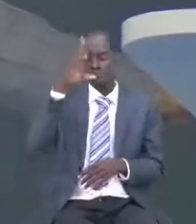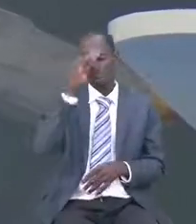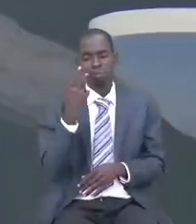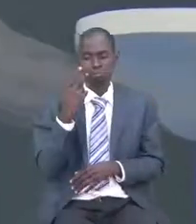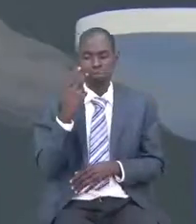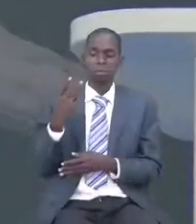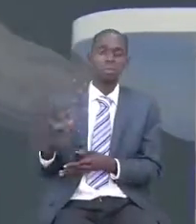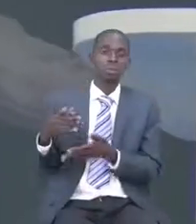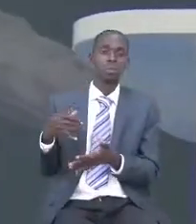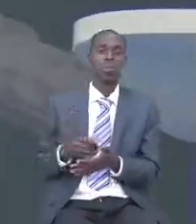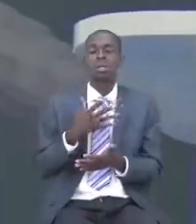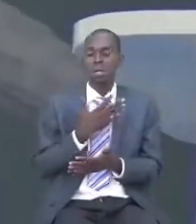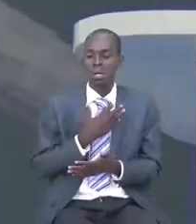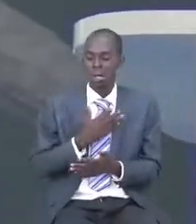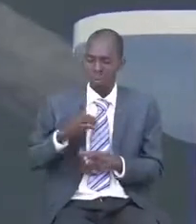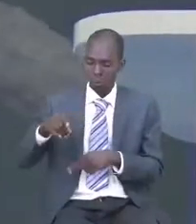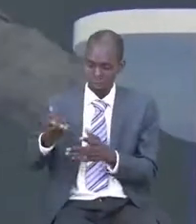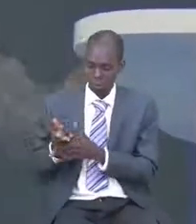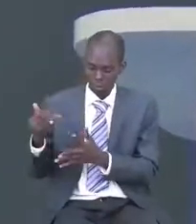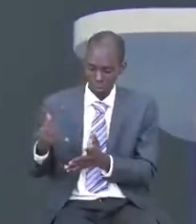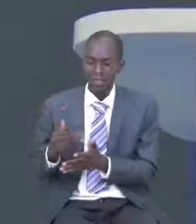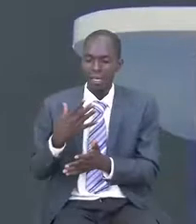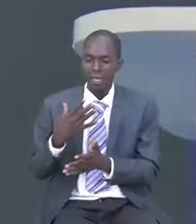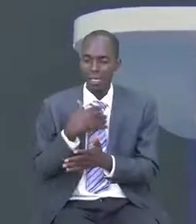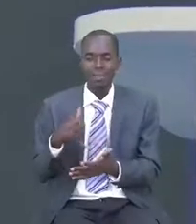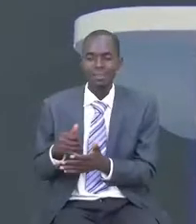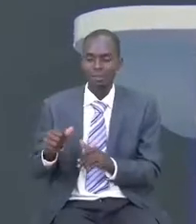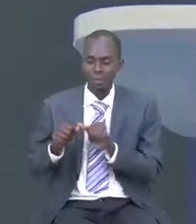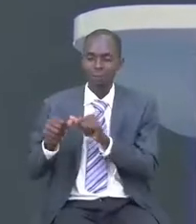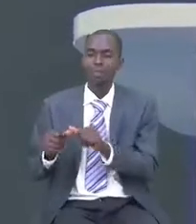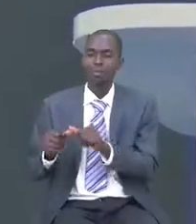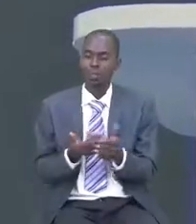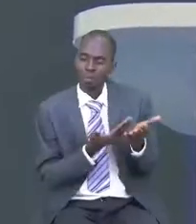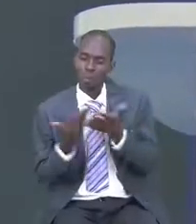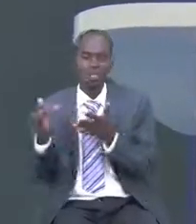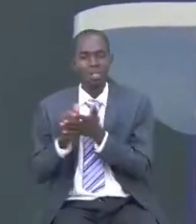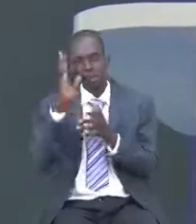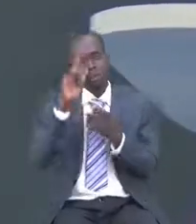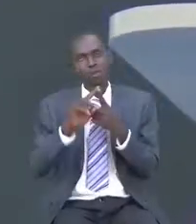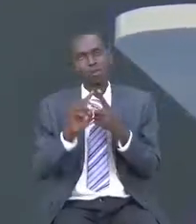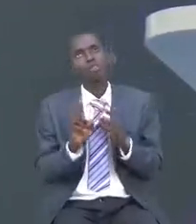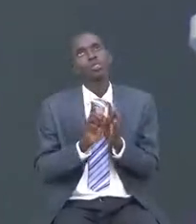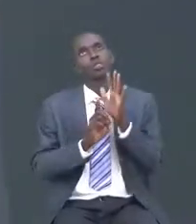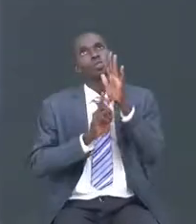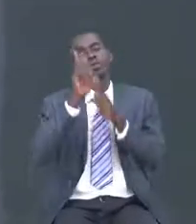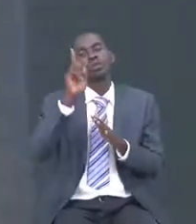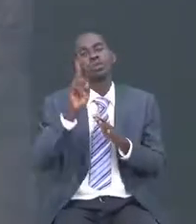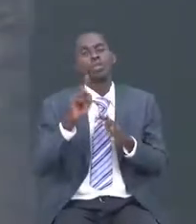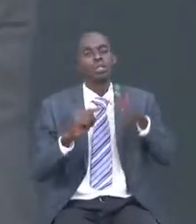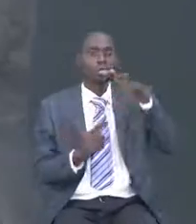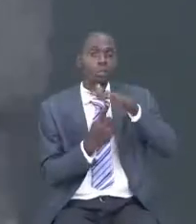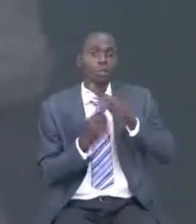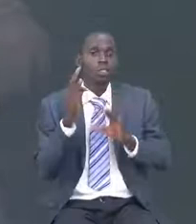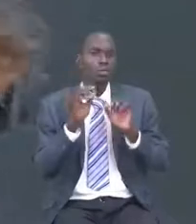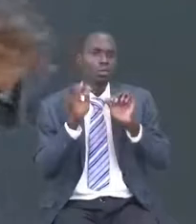il a pris ses pierres d'achoppement qui est devenu son tremplin. Son tremplin. Si tu peux regarder ta vie